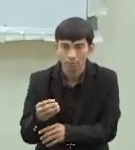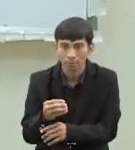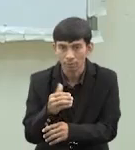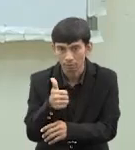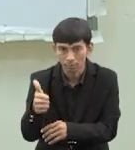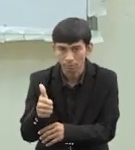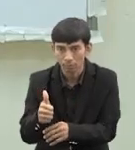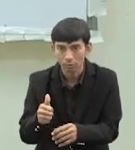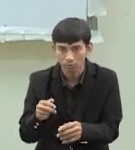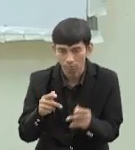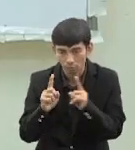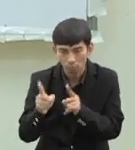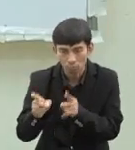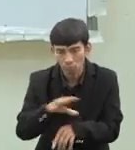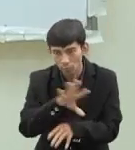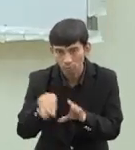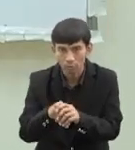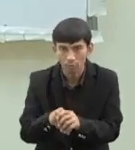tư tì.